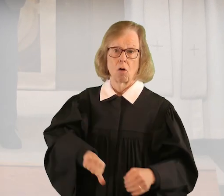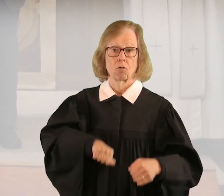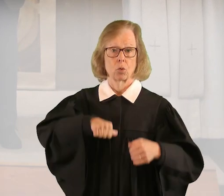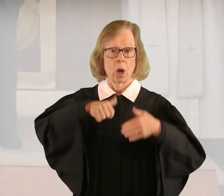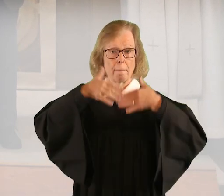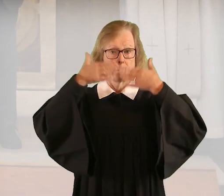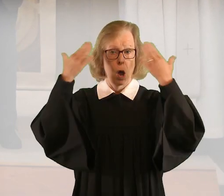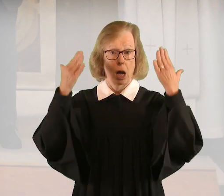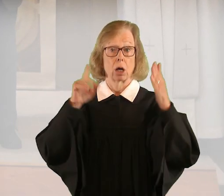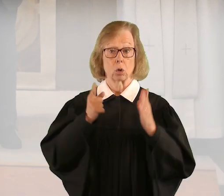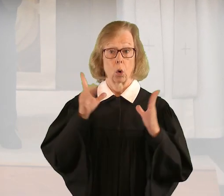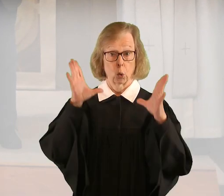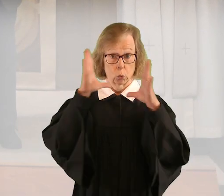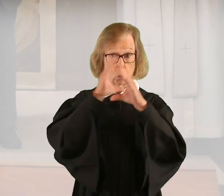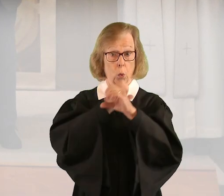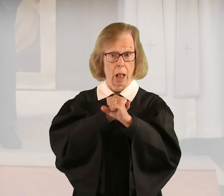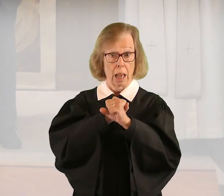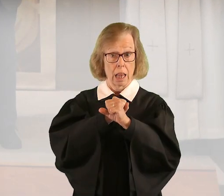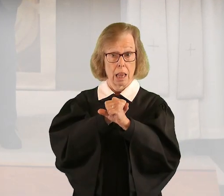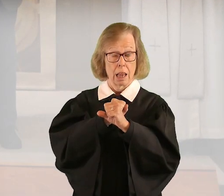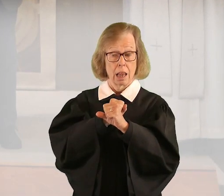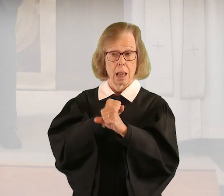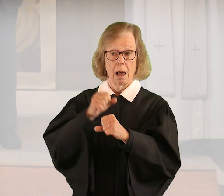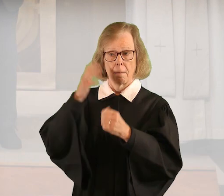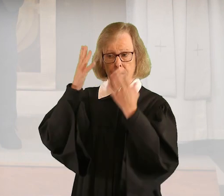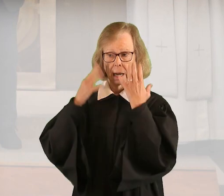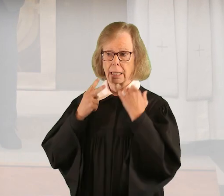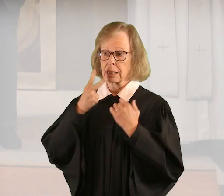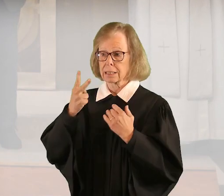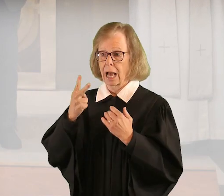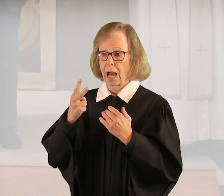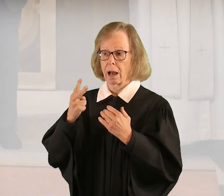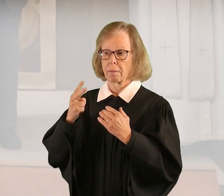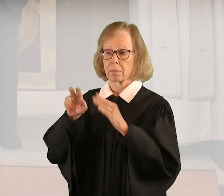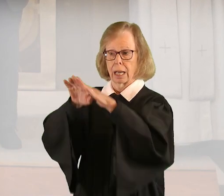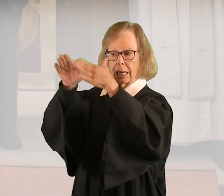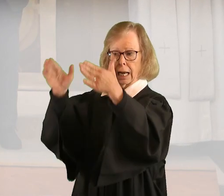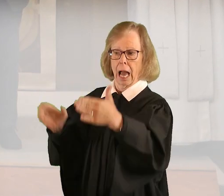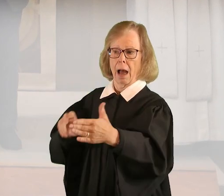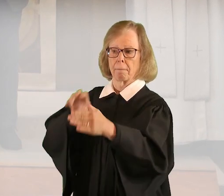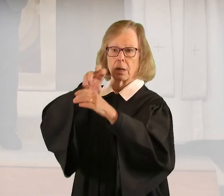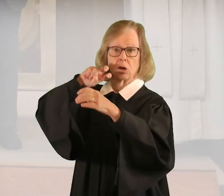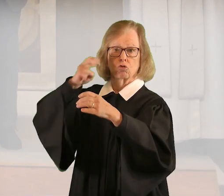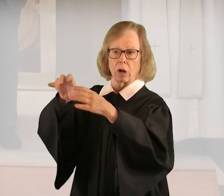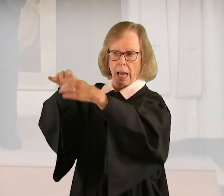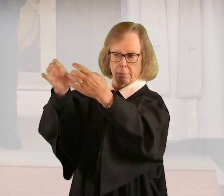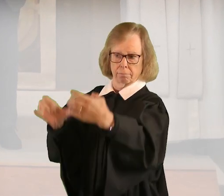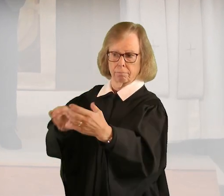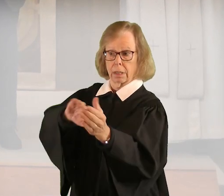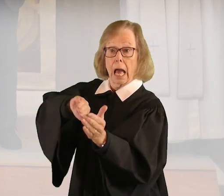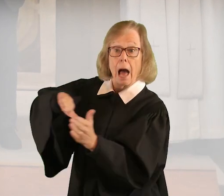und noch dunkel. Da sah sie, dass der Stein vor der Grabkammer weggenommen war.